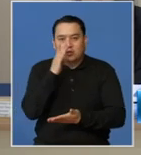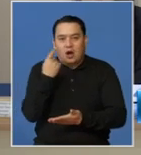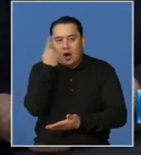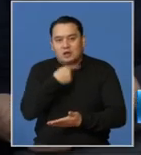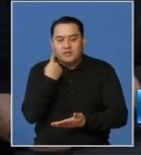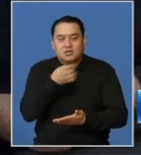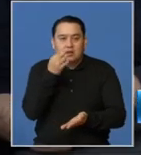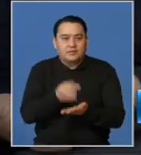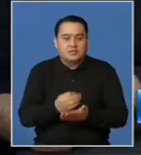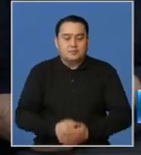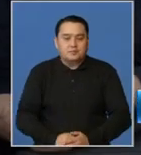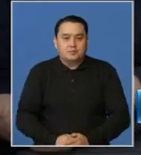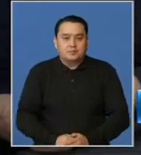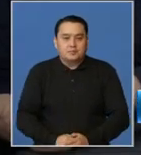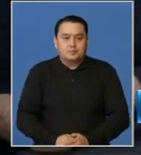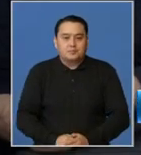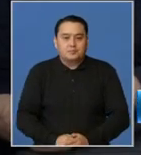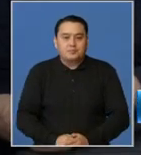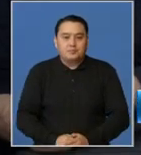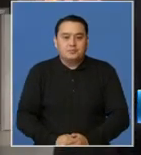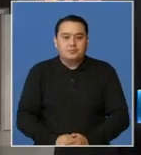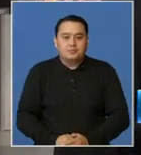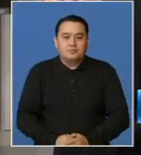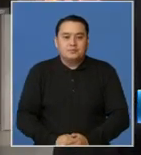вопросы ответственным лицам.